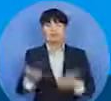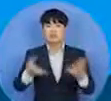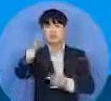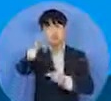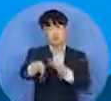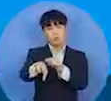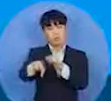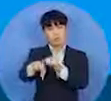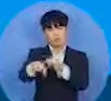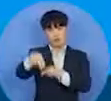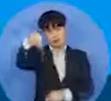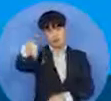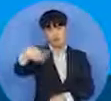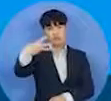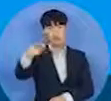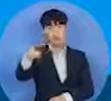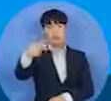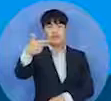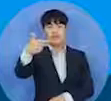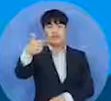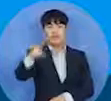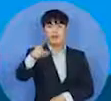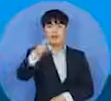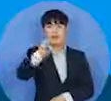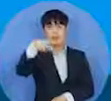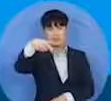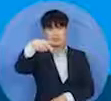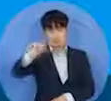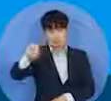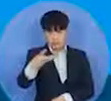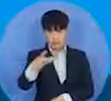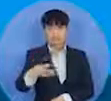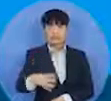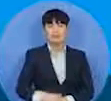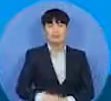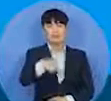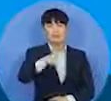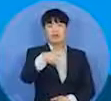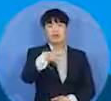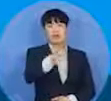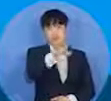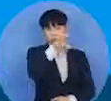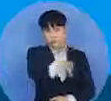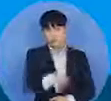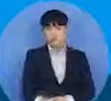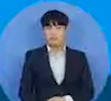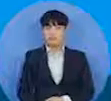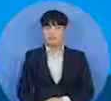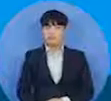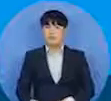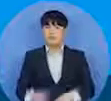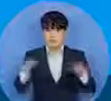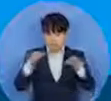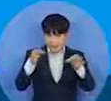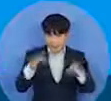모집합니다. 임금은 연봉 3,200만 원 이상이며 근무지는 천안시 서북구 수레터 1길입니다.